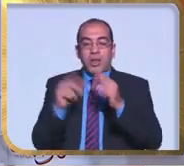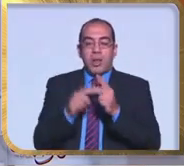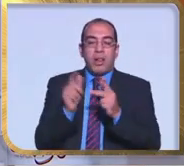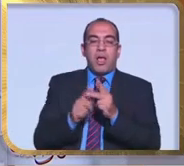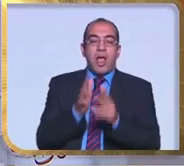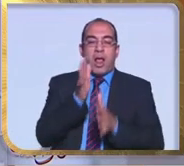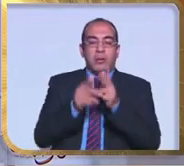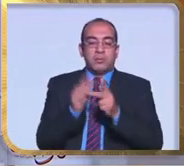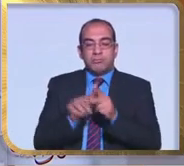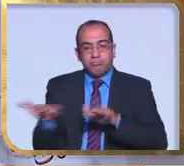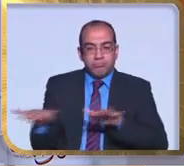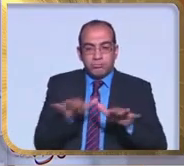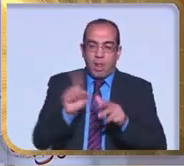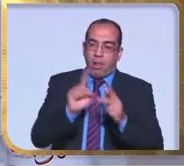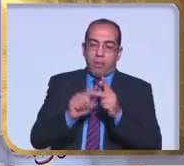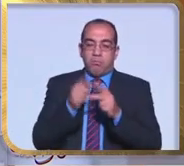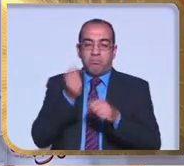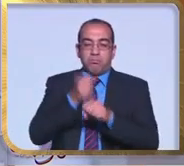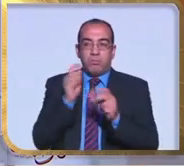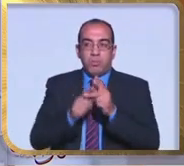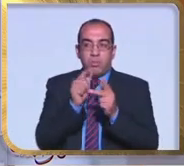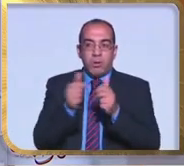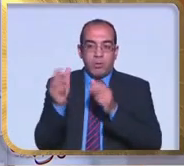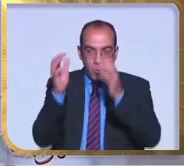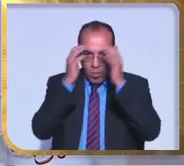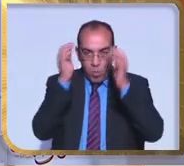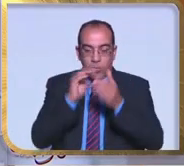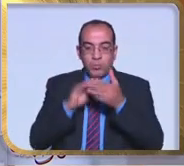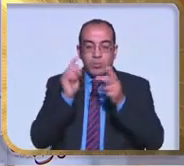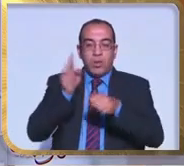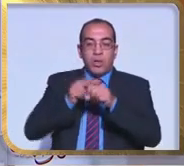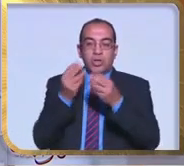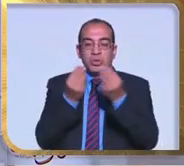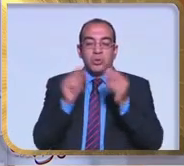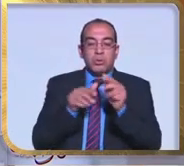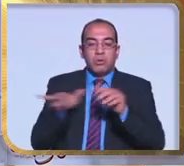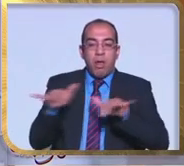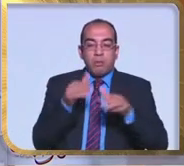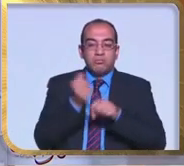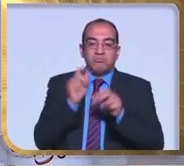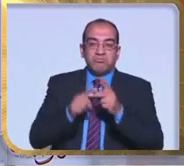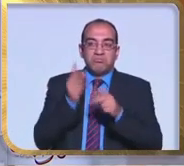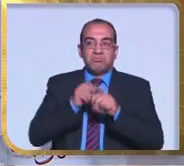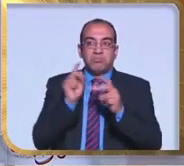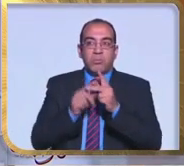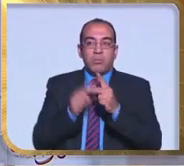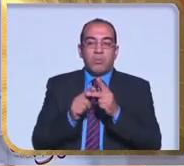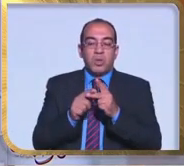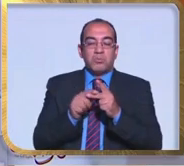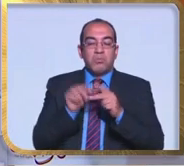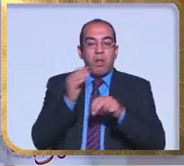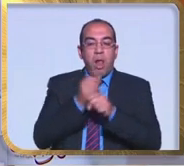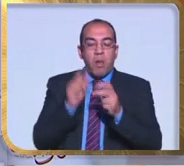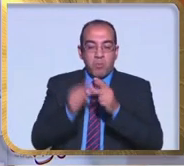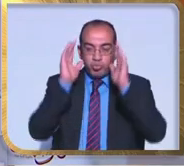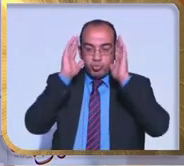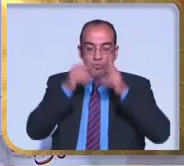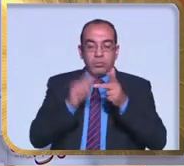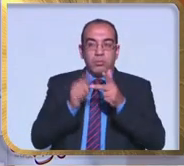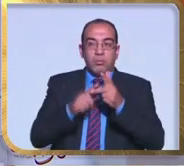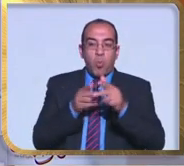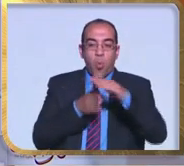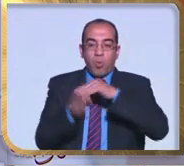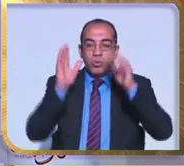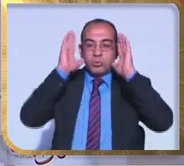قدر الطاقة، خروجا من نقاش العلماء في كثرة الحركة أو كثرة حركة المصلي